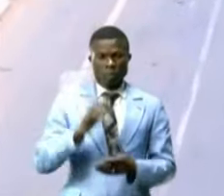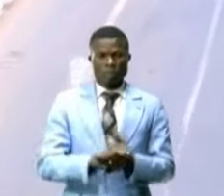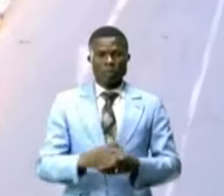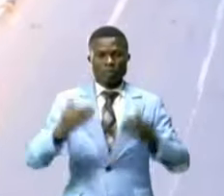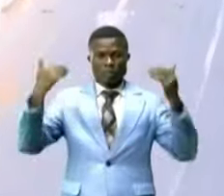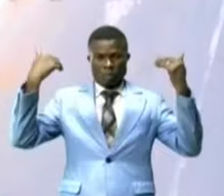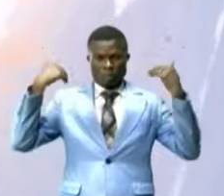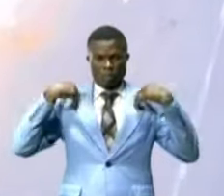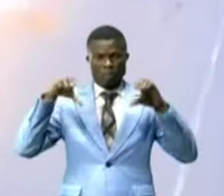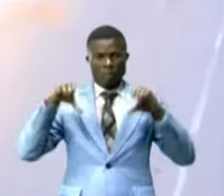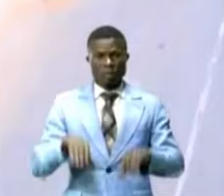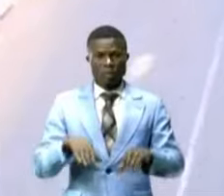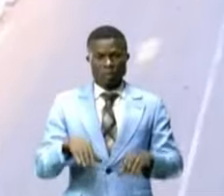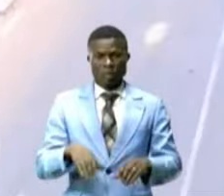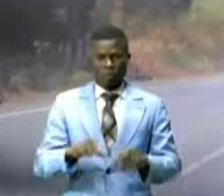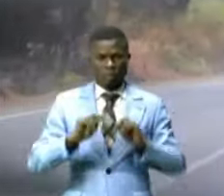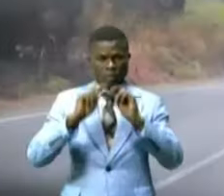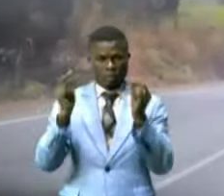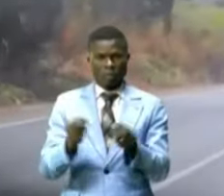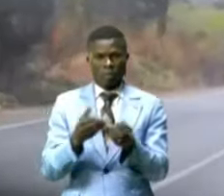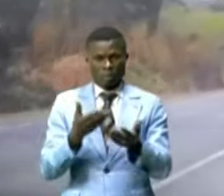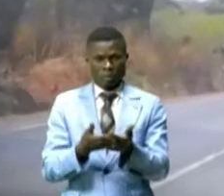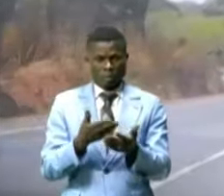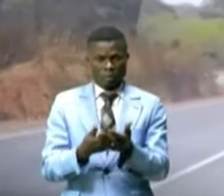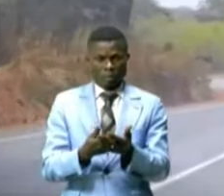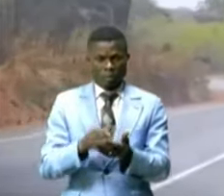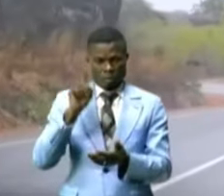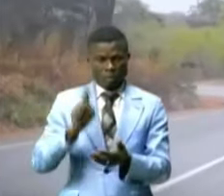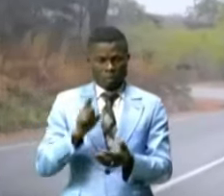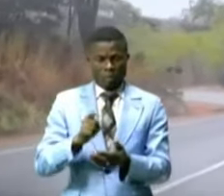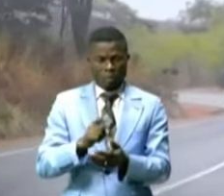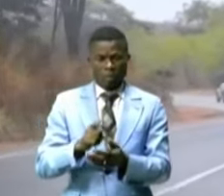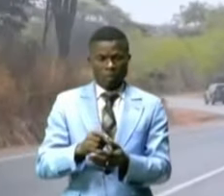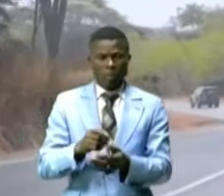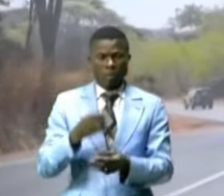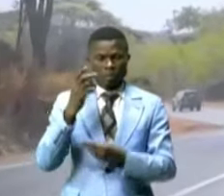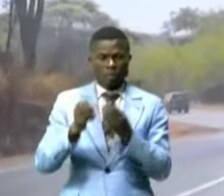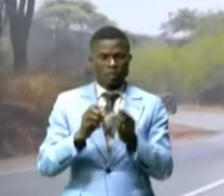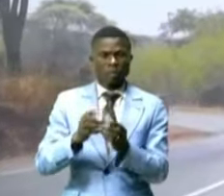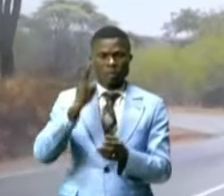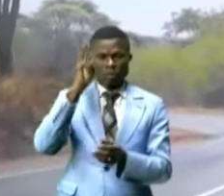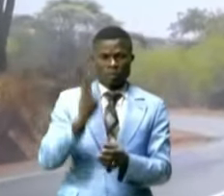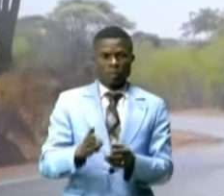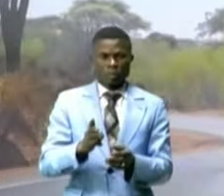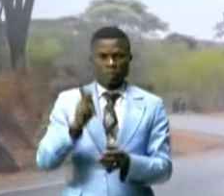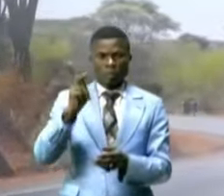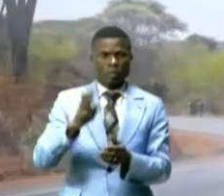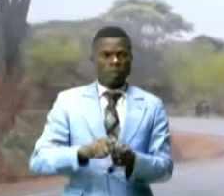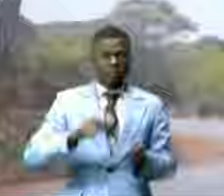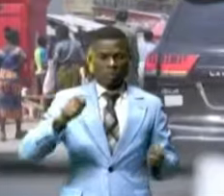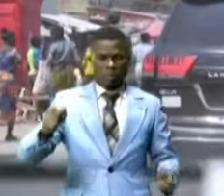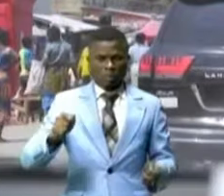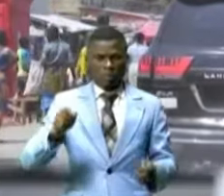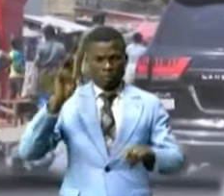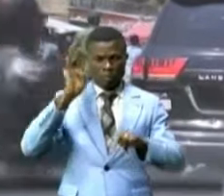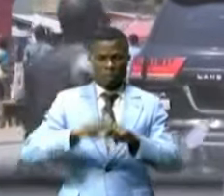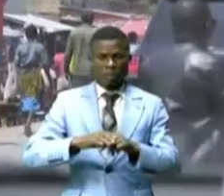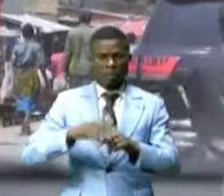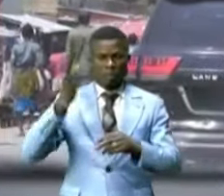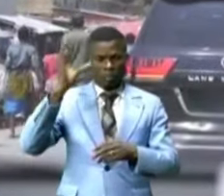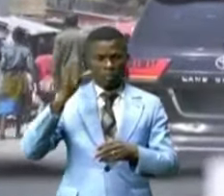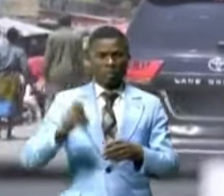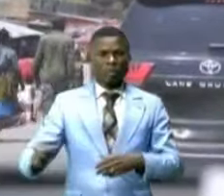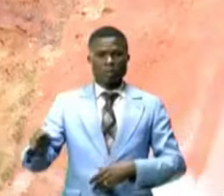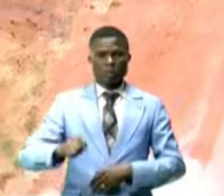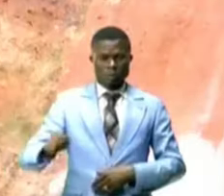en RDC et sa suite, car il va falloir parcourir plus de 300 km de route pour atteindre Longchi dans le territoire